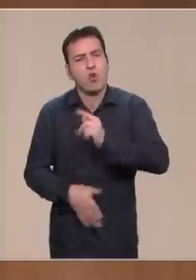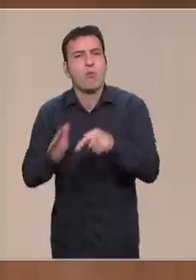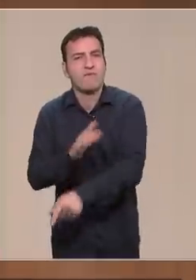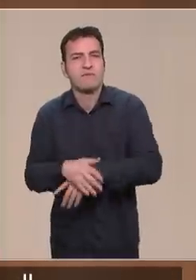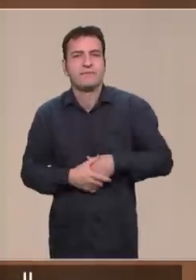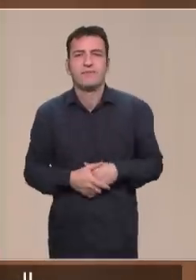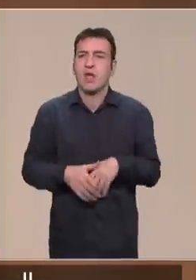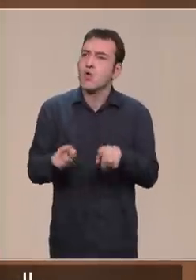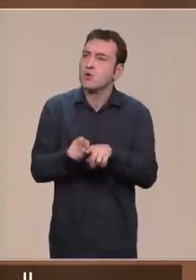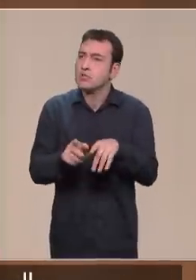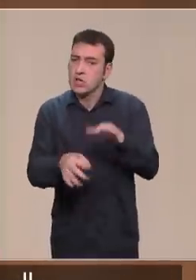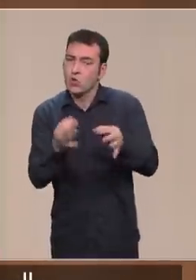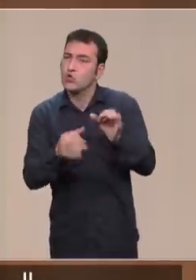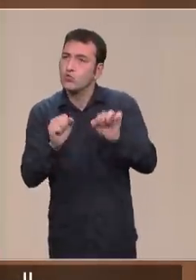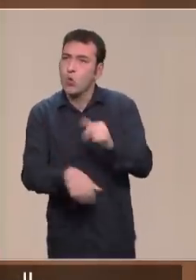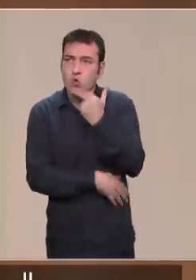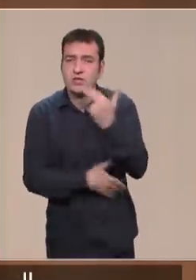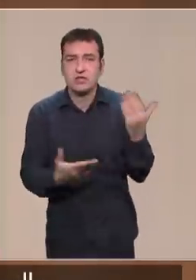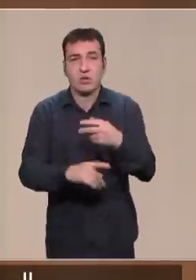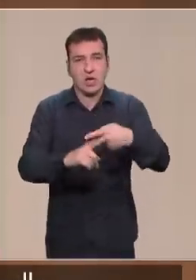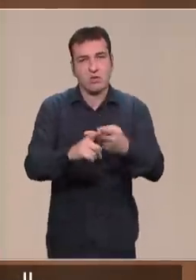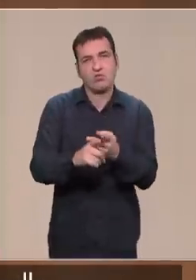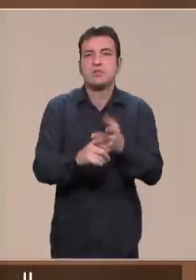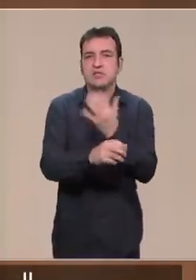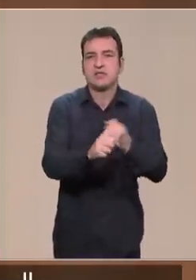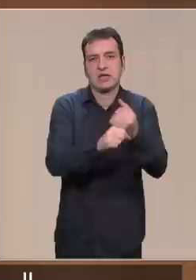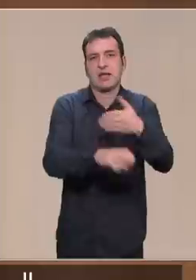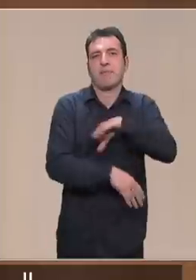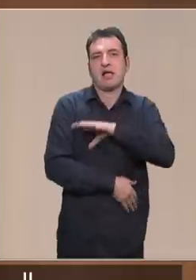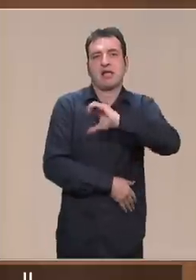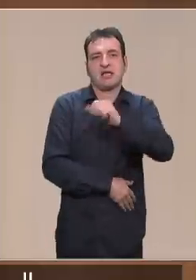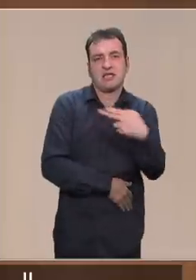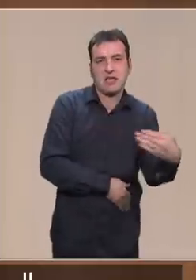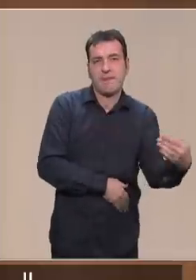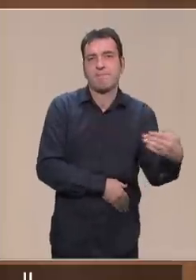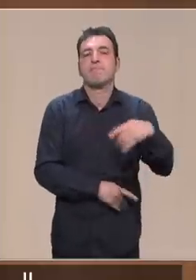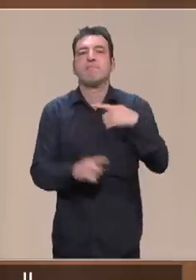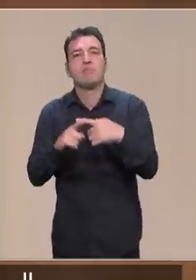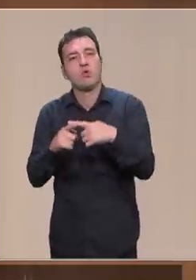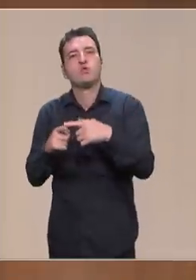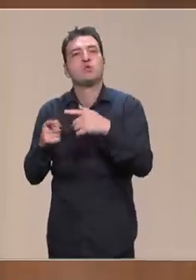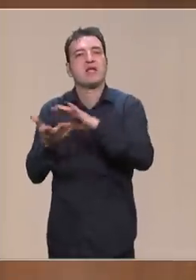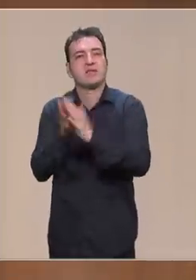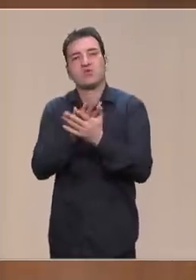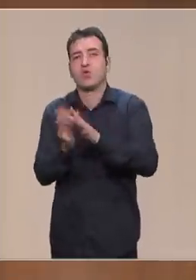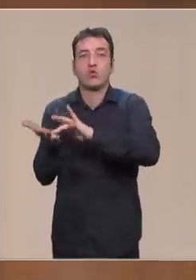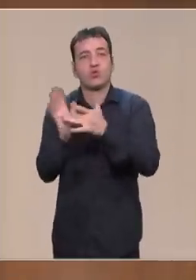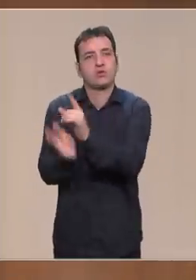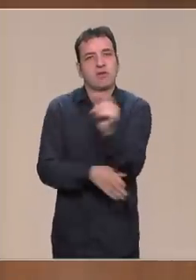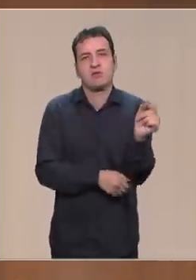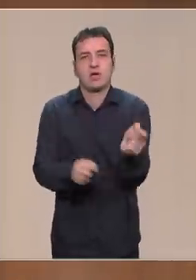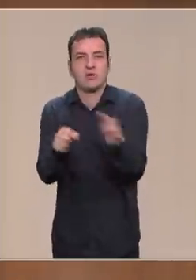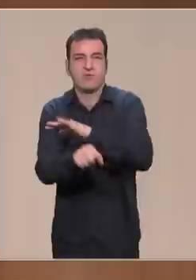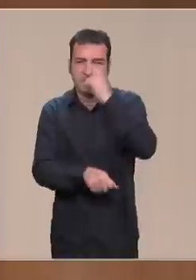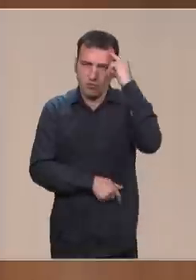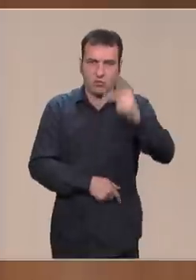disposition. Un outil a aussi été développé par la CNAM et l'association Tous Partenaires Covid afin de faciliter le travail du médecin traitant